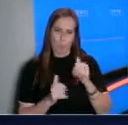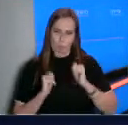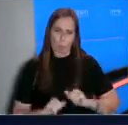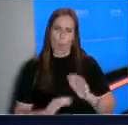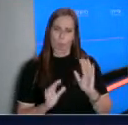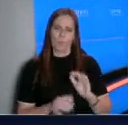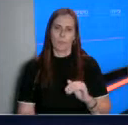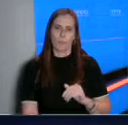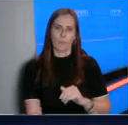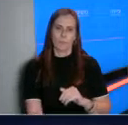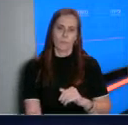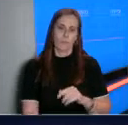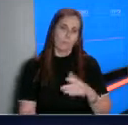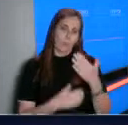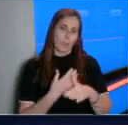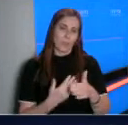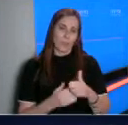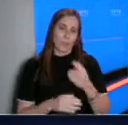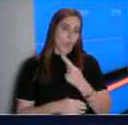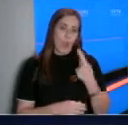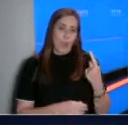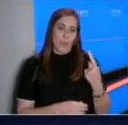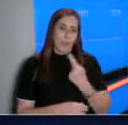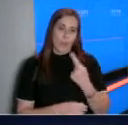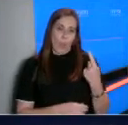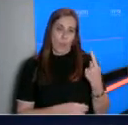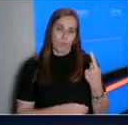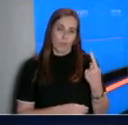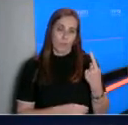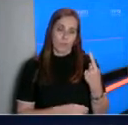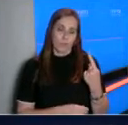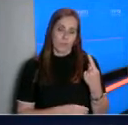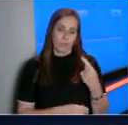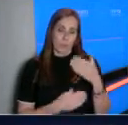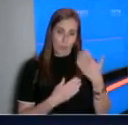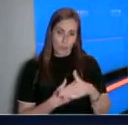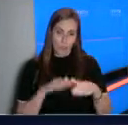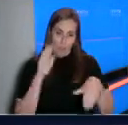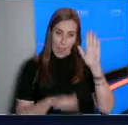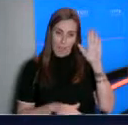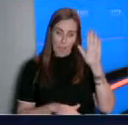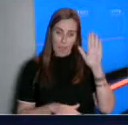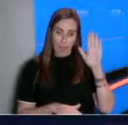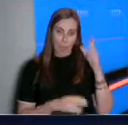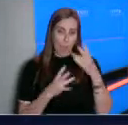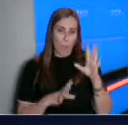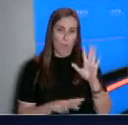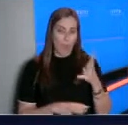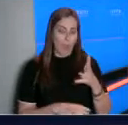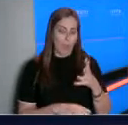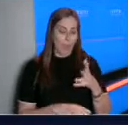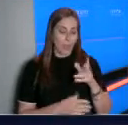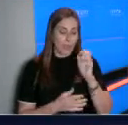נוחות לכיס, ובסופו של דבר, כל אחד לכל אחד. זאת אומרת, בסוף בהצבעה של הלובי, לא משנה כמה